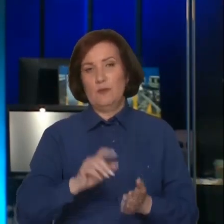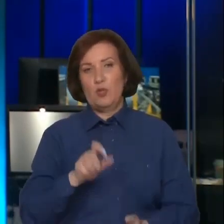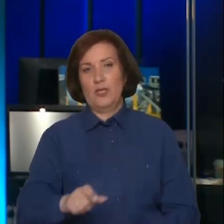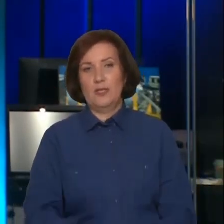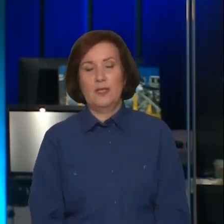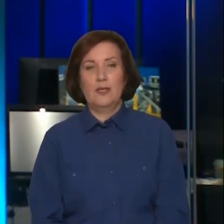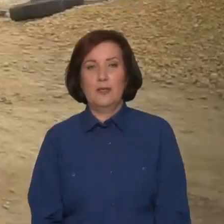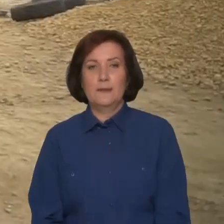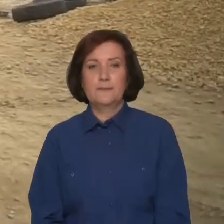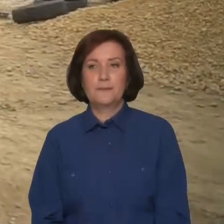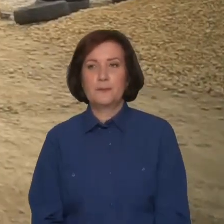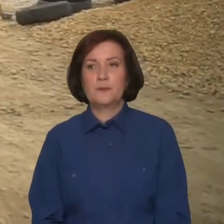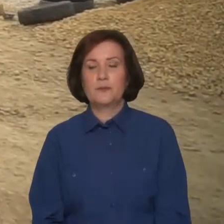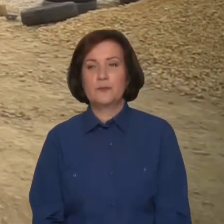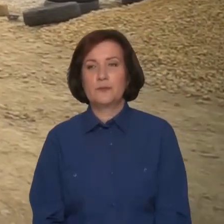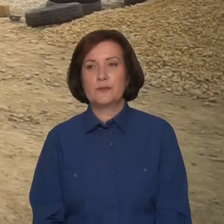Суспільного.